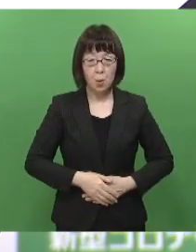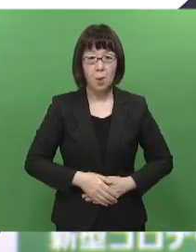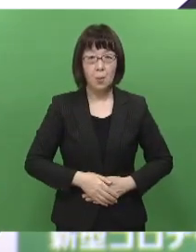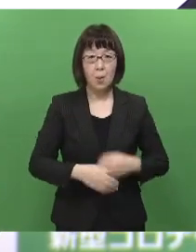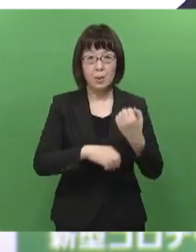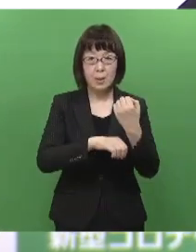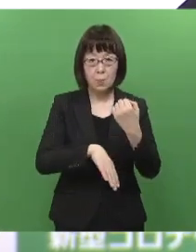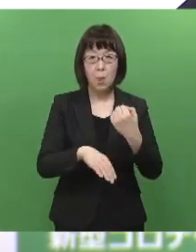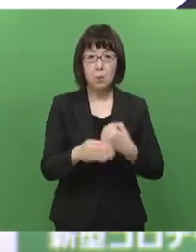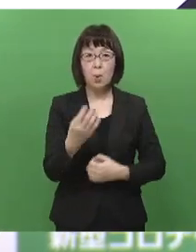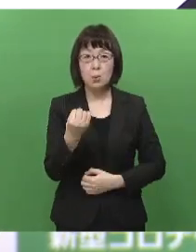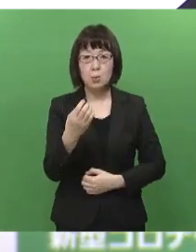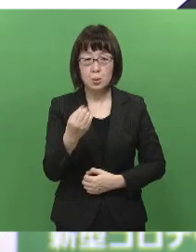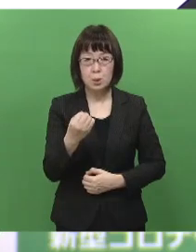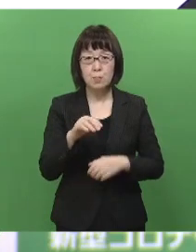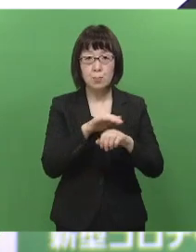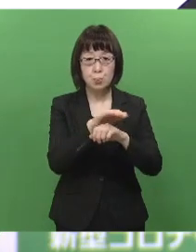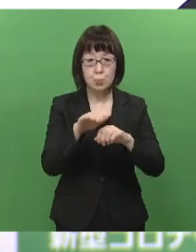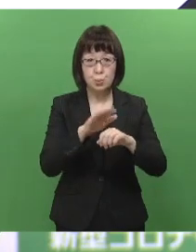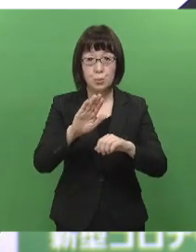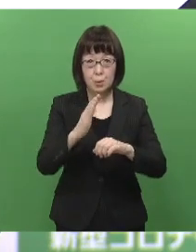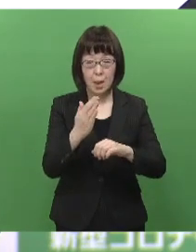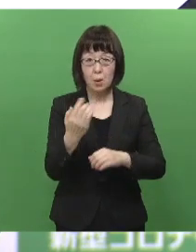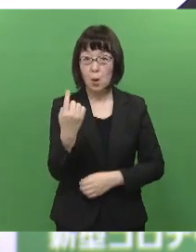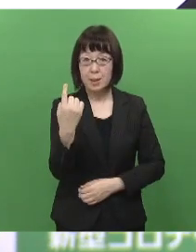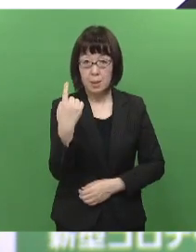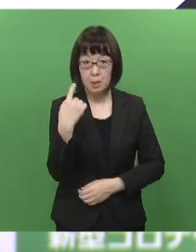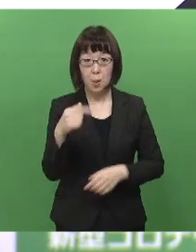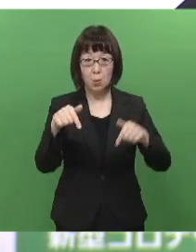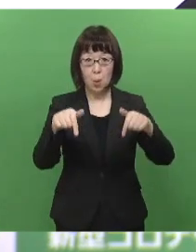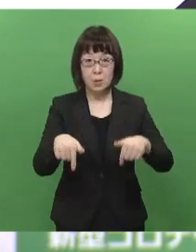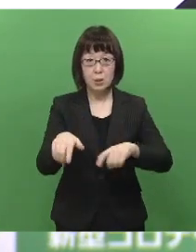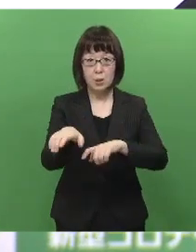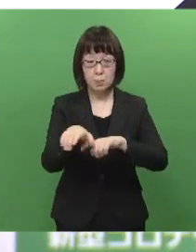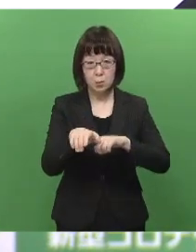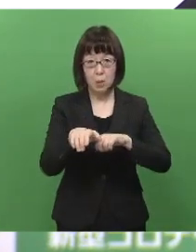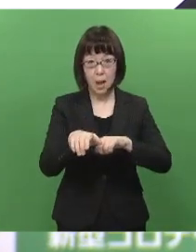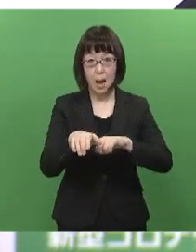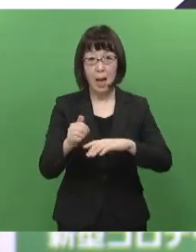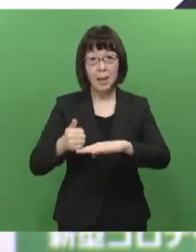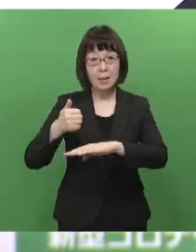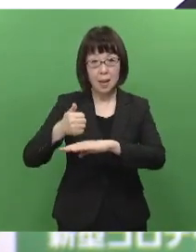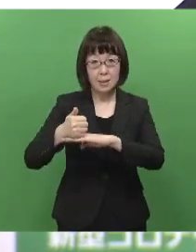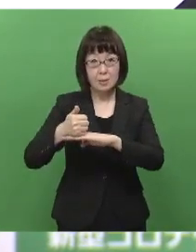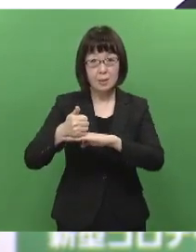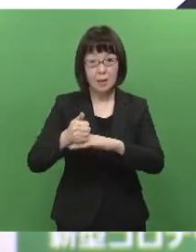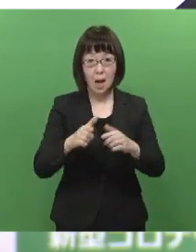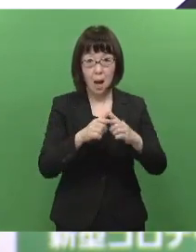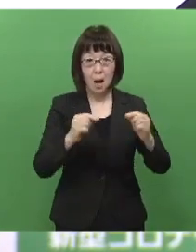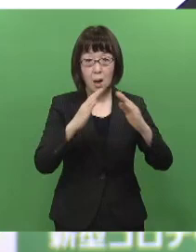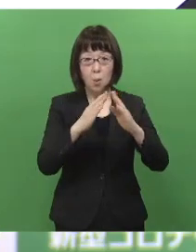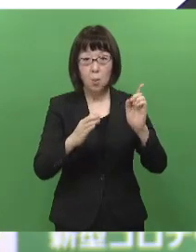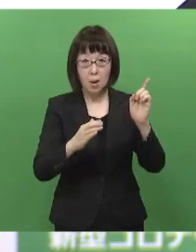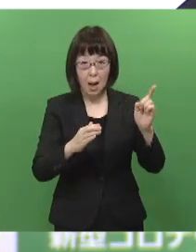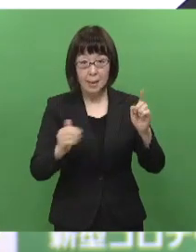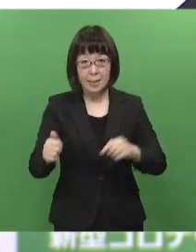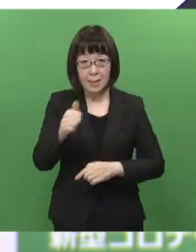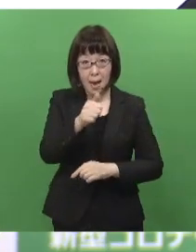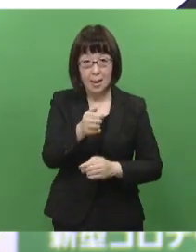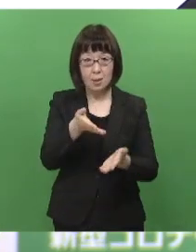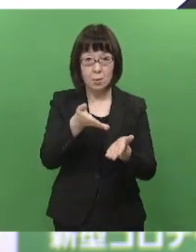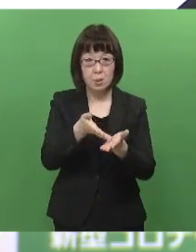ることながら、昨日の西村担当大臣の国会での説明の際